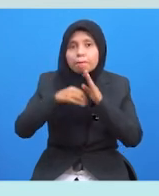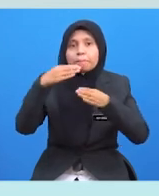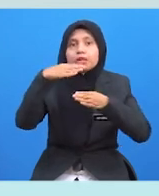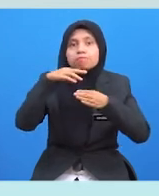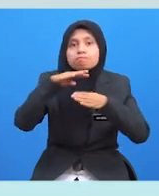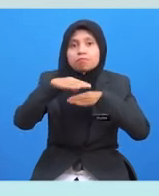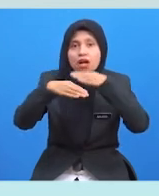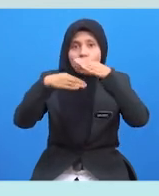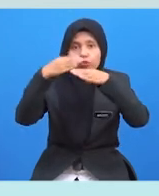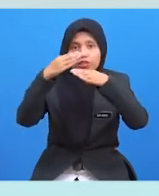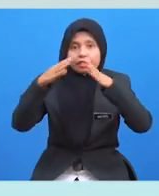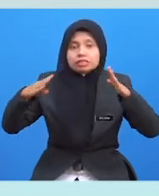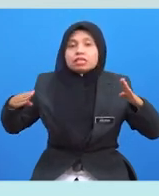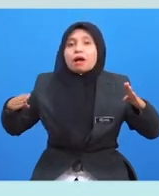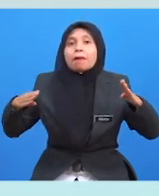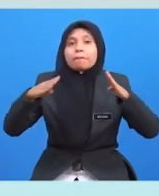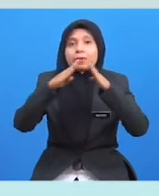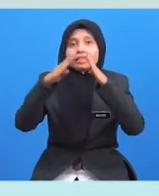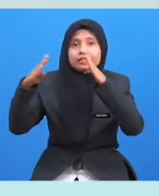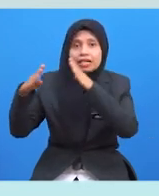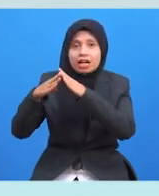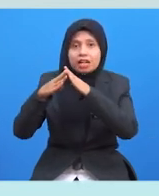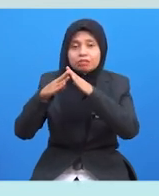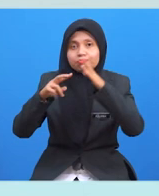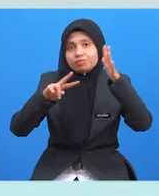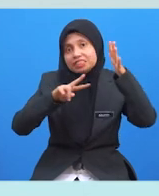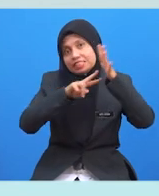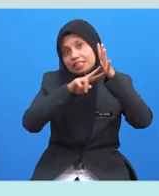membangunkan bandar satelit. Yang kelima,